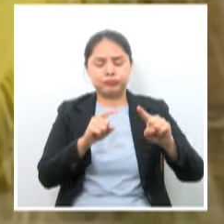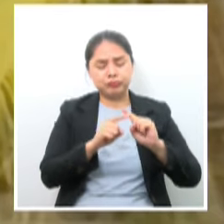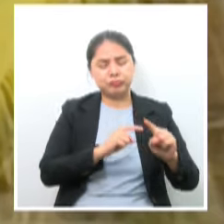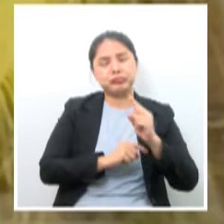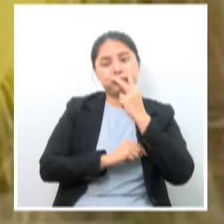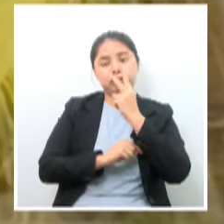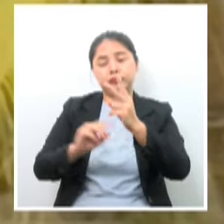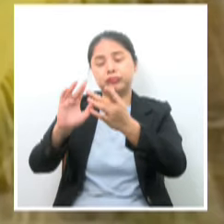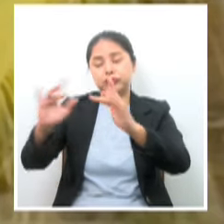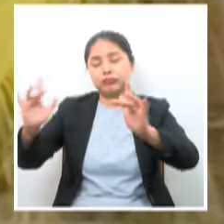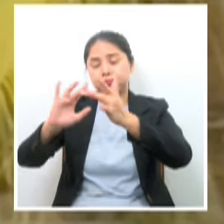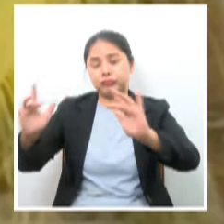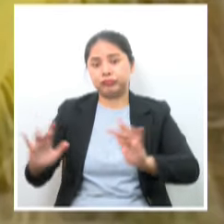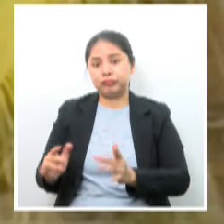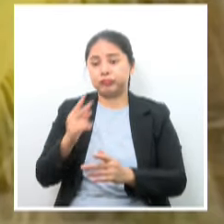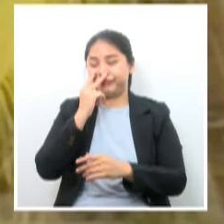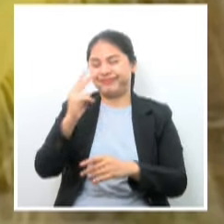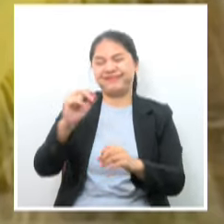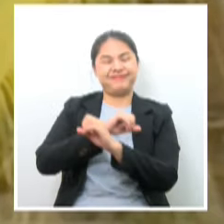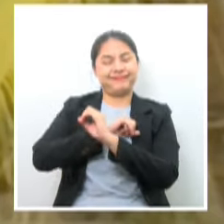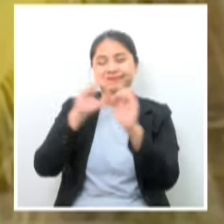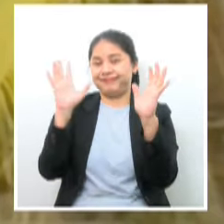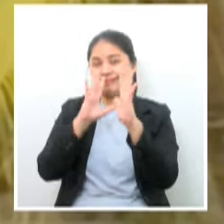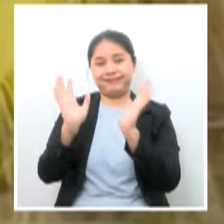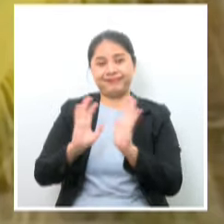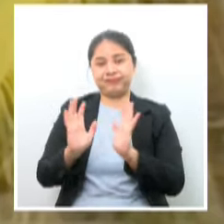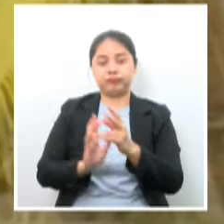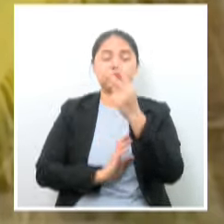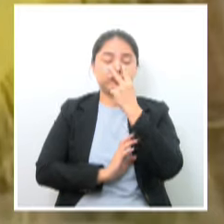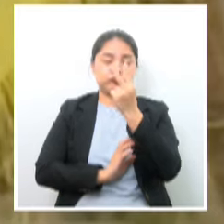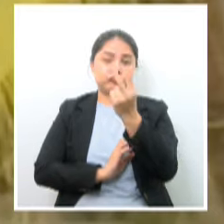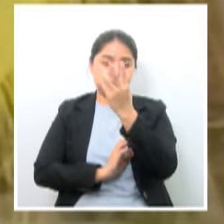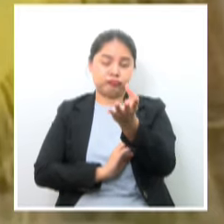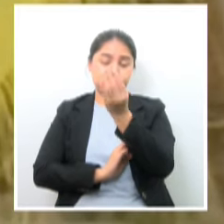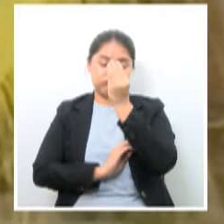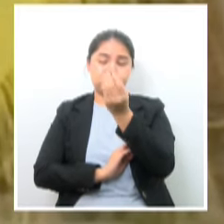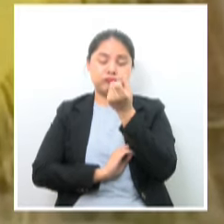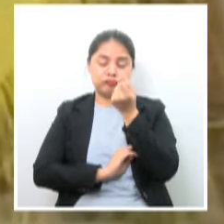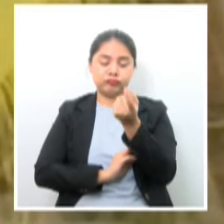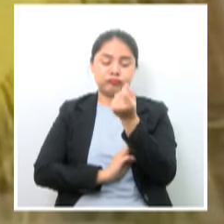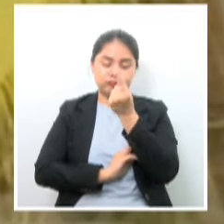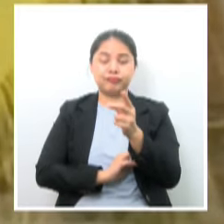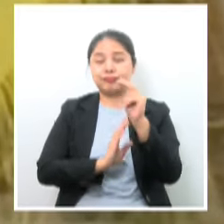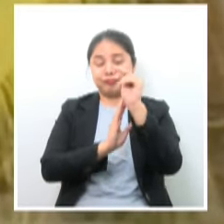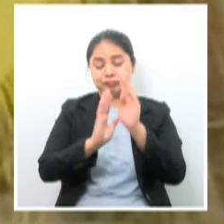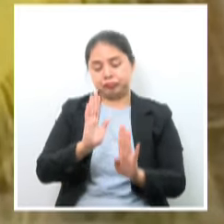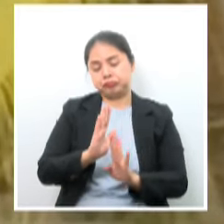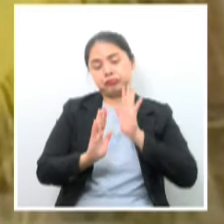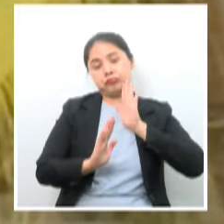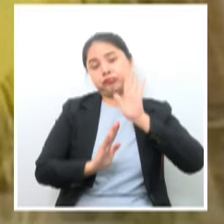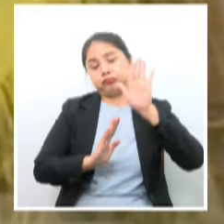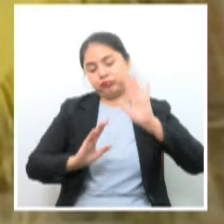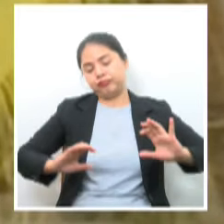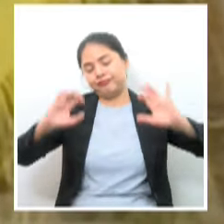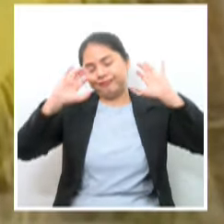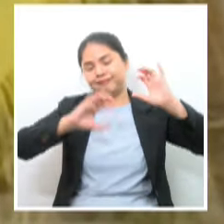ากสื่อต่างๆนั้นนะครับมันจะไม่ชัดเจนเท่ากับการที่ท่านได้รับฟังการถ่ายทอดนโยบายการสื่อสารจากนโยบายจากทางผู้